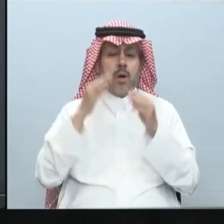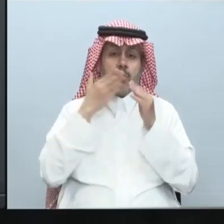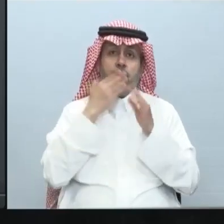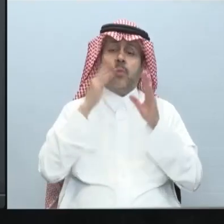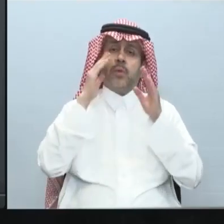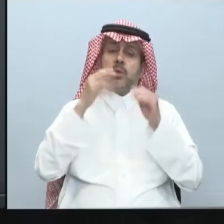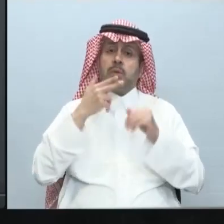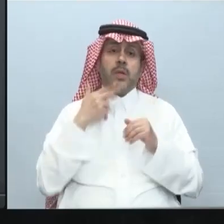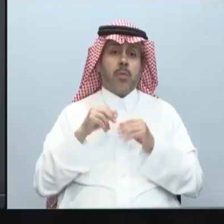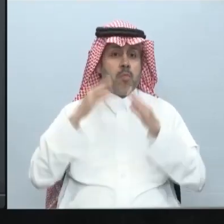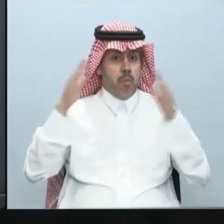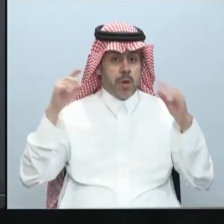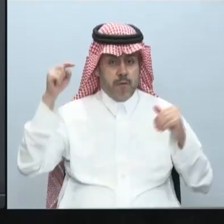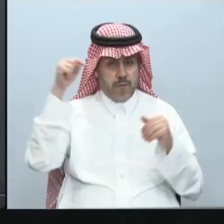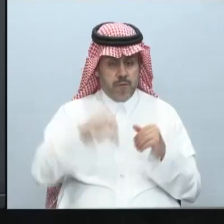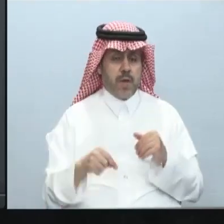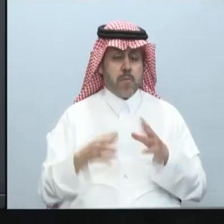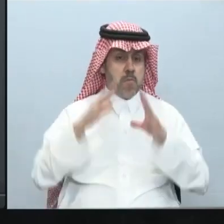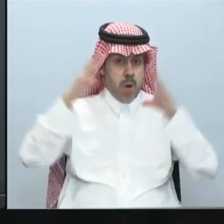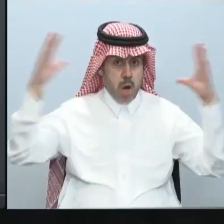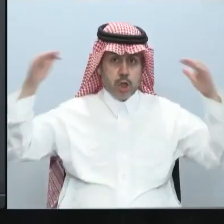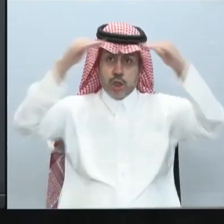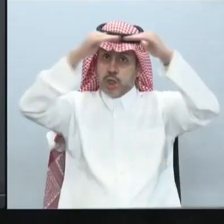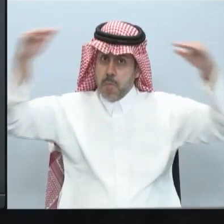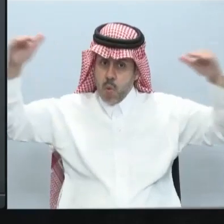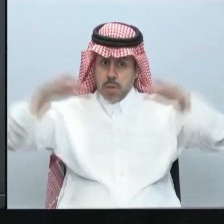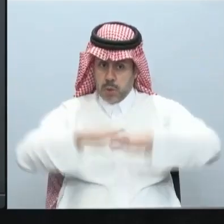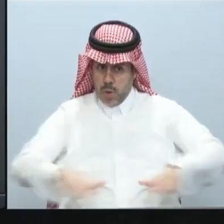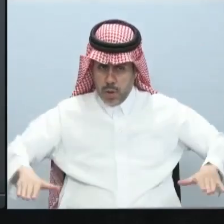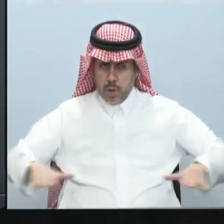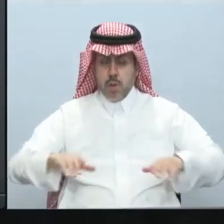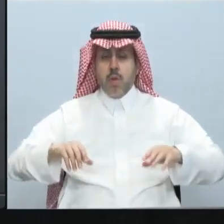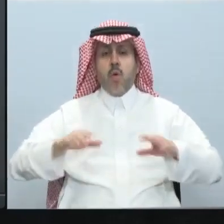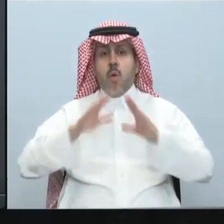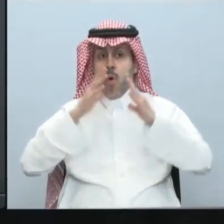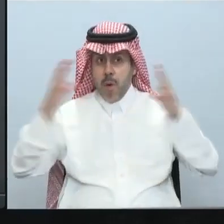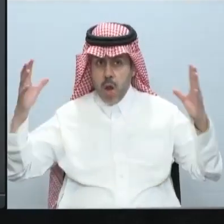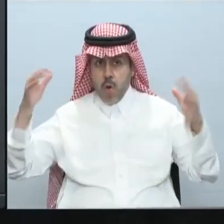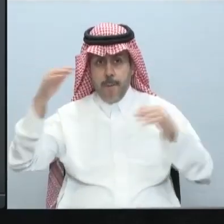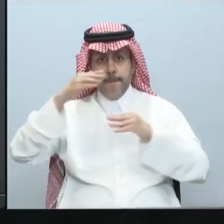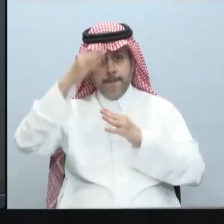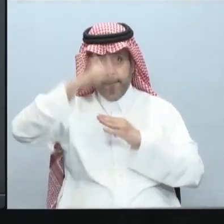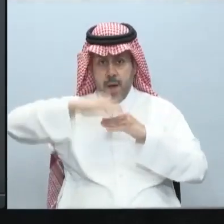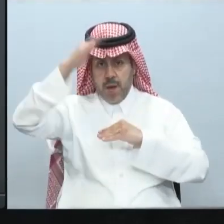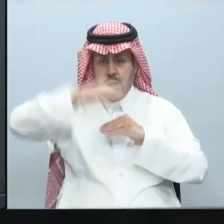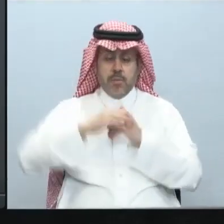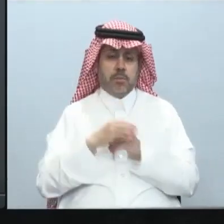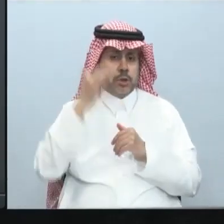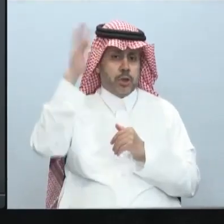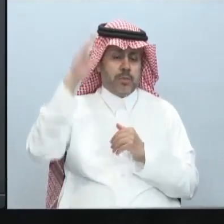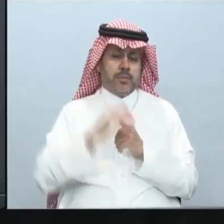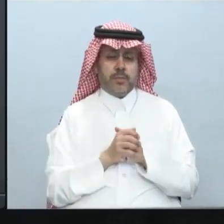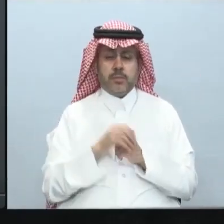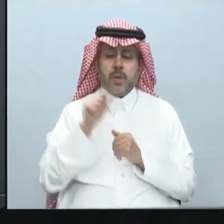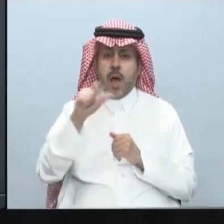طيبا مباركا فيه ملء السماوات وملء الارض وملء ما بينهما وملء ما شئت من شيء بعد اهل